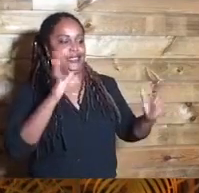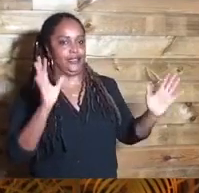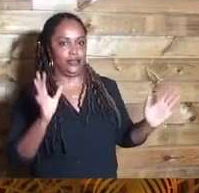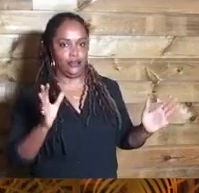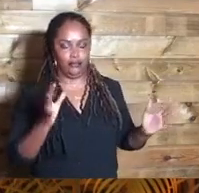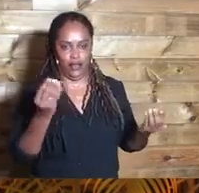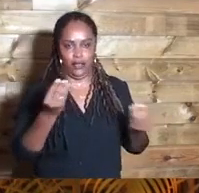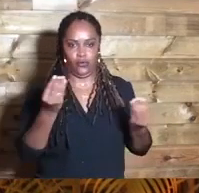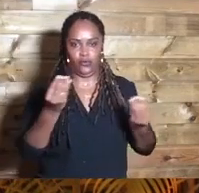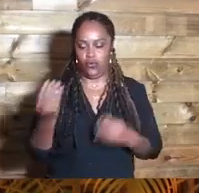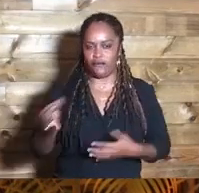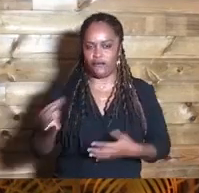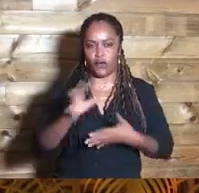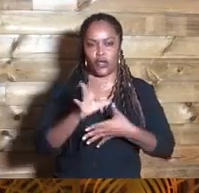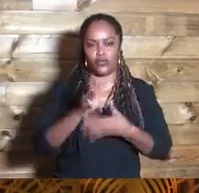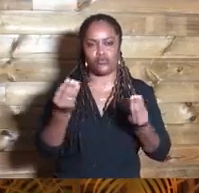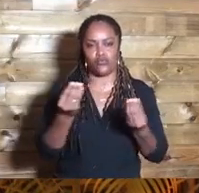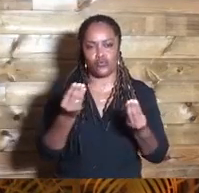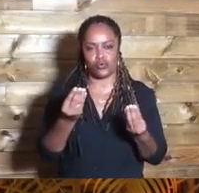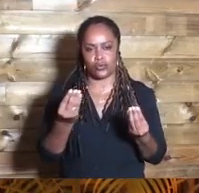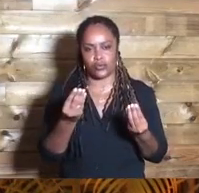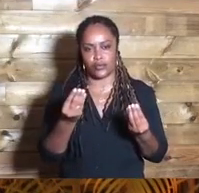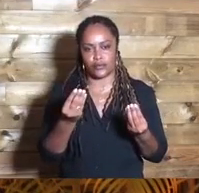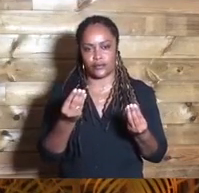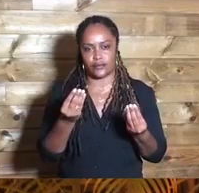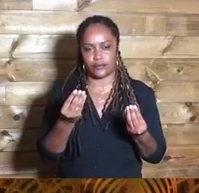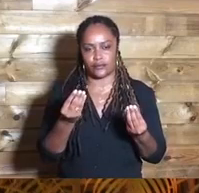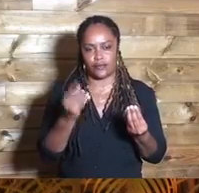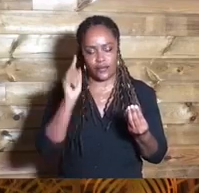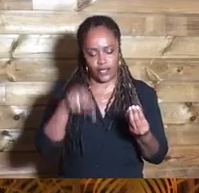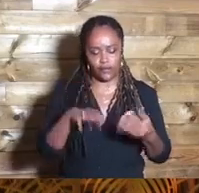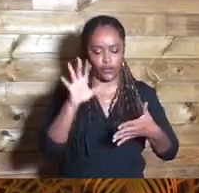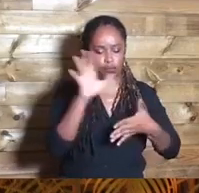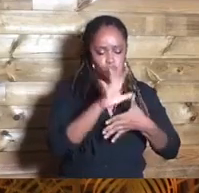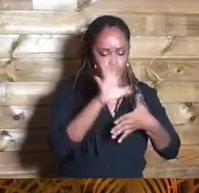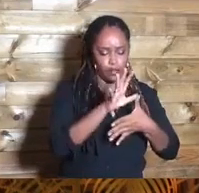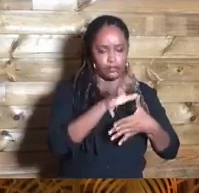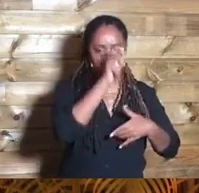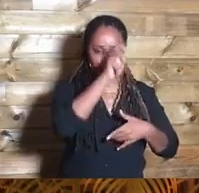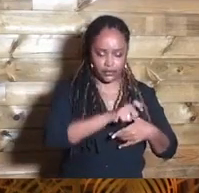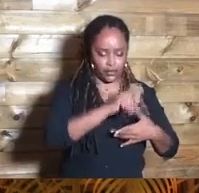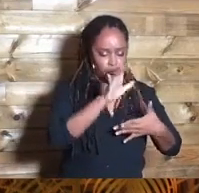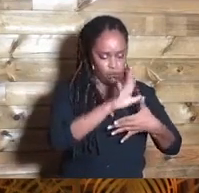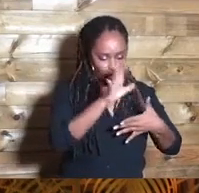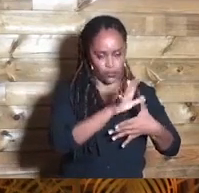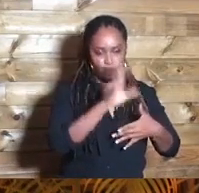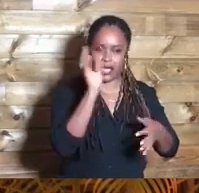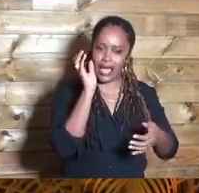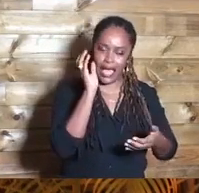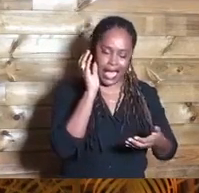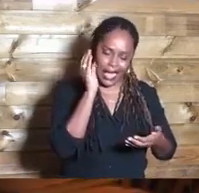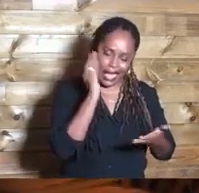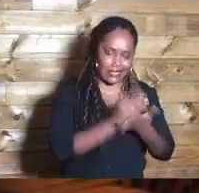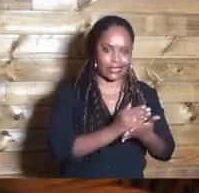Alors, il faut que Guadeloupéens arrêtent mal parler d'autres Guadeloupéens qui voulaient que Guadeloupéens viennent Guadeloupe et que Guadeloupe viennent